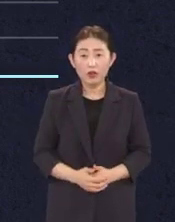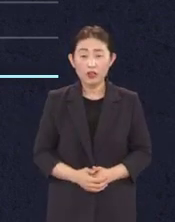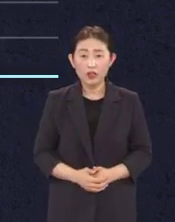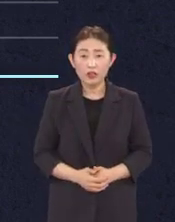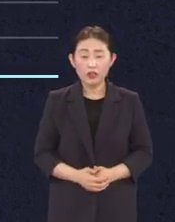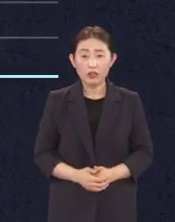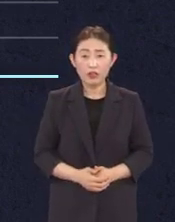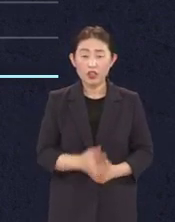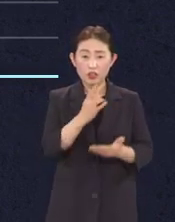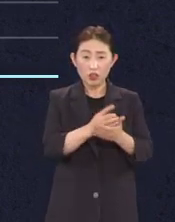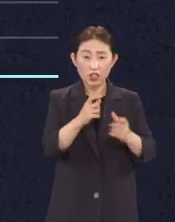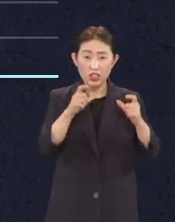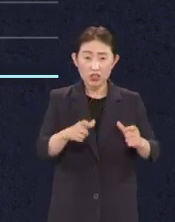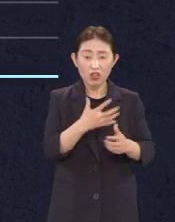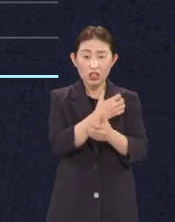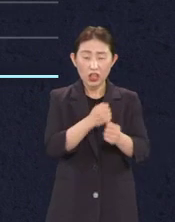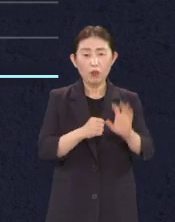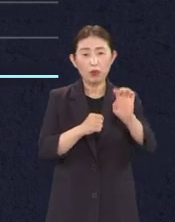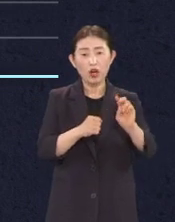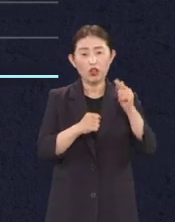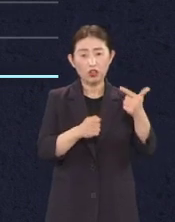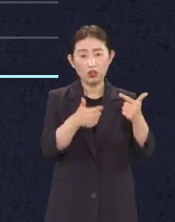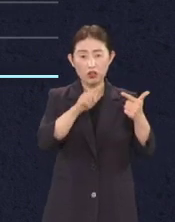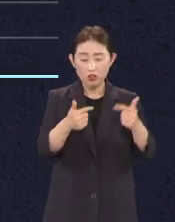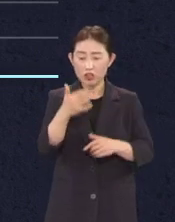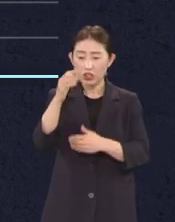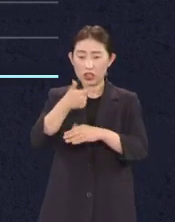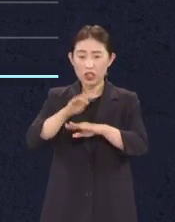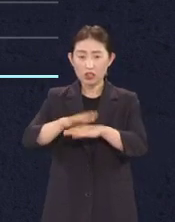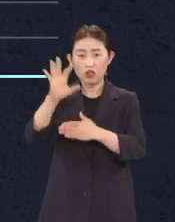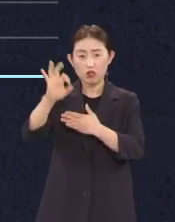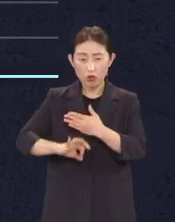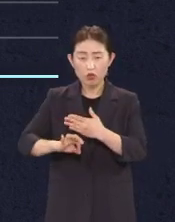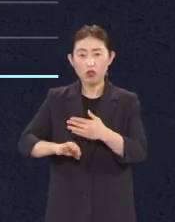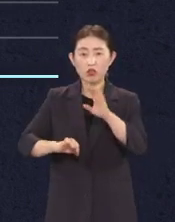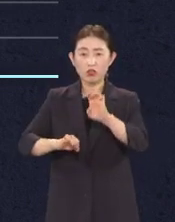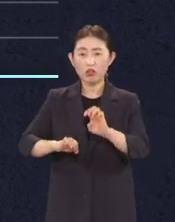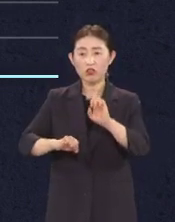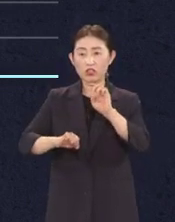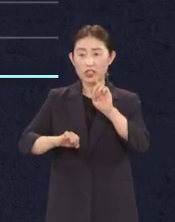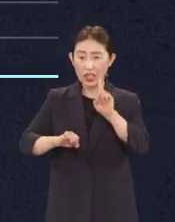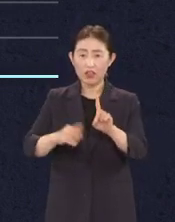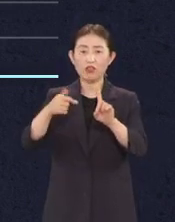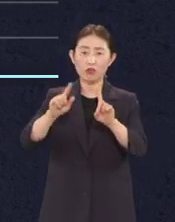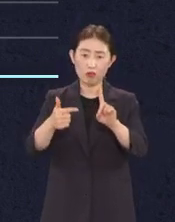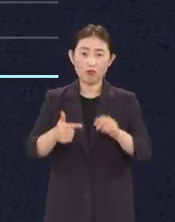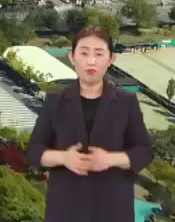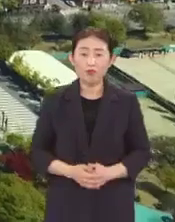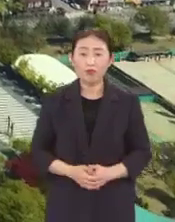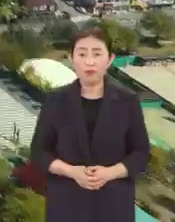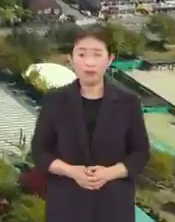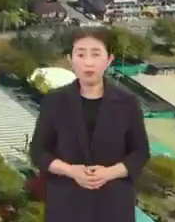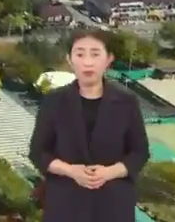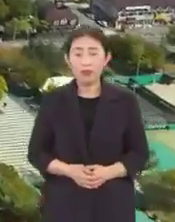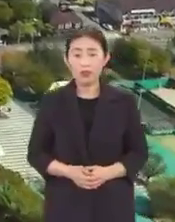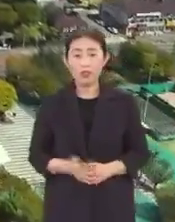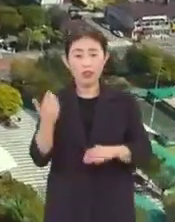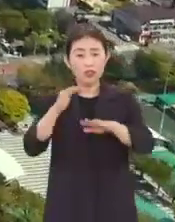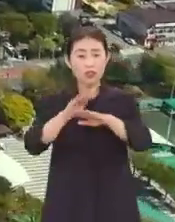같은 기간 천안 서북구가 46건 대전 서구가 31건으로 전국 20위안에 들었습니다